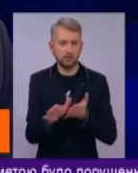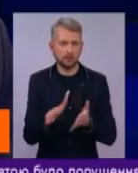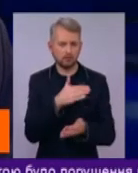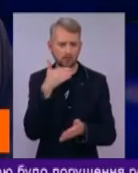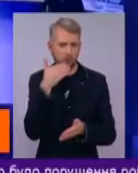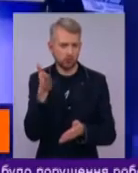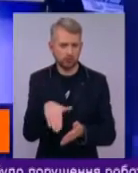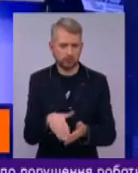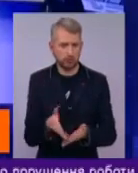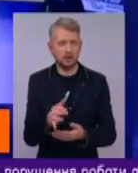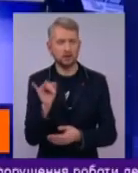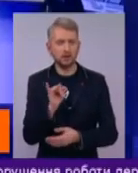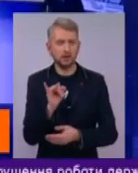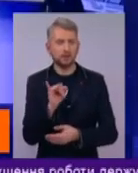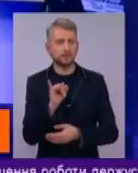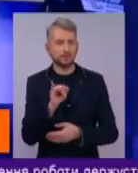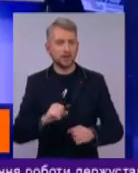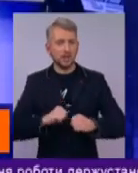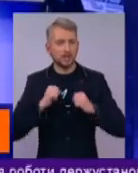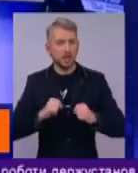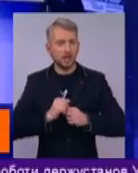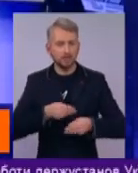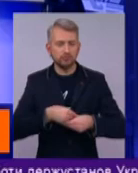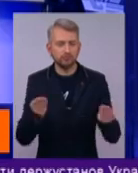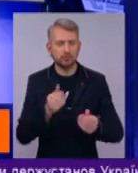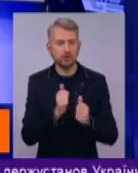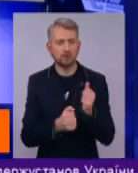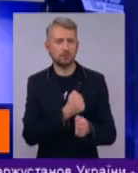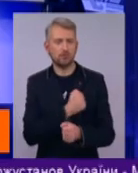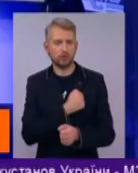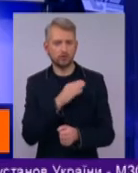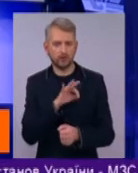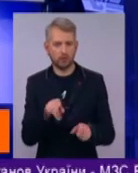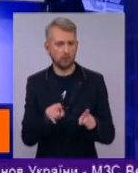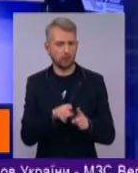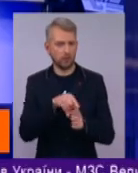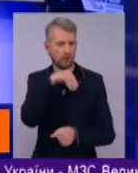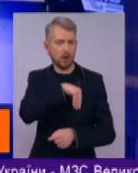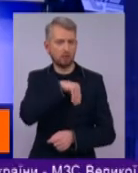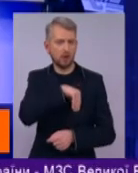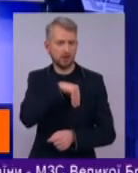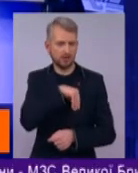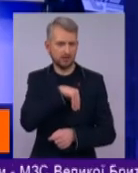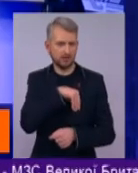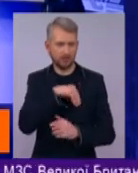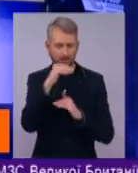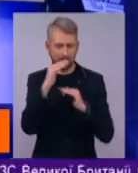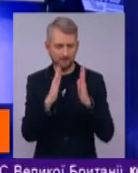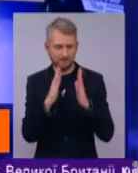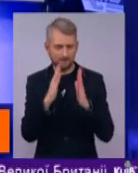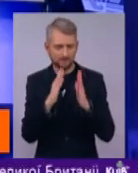тиражом і старались дати кожному воїну в АТО вот такой карманний варіант.